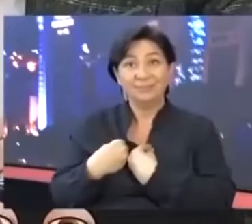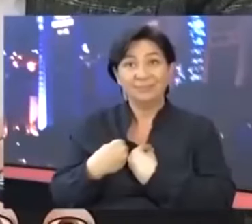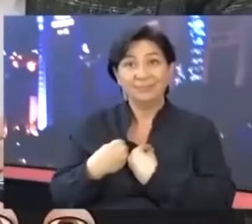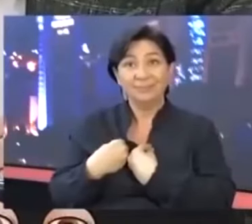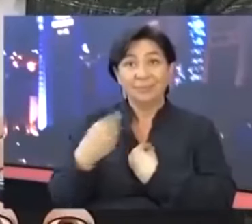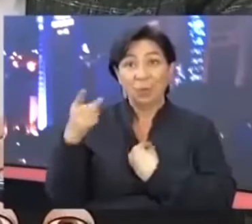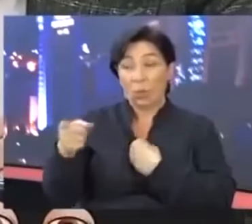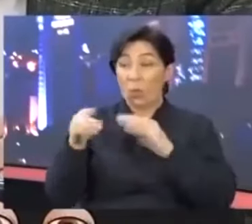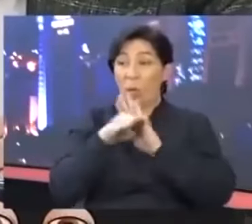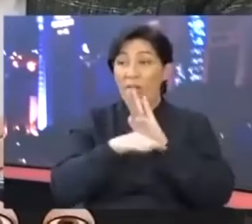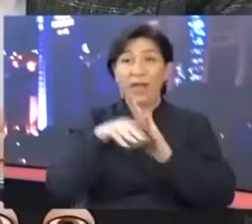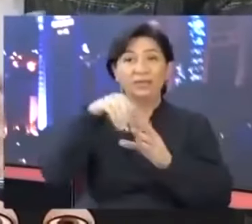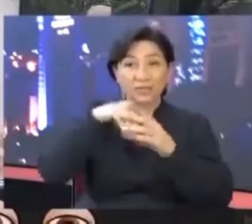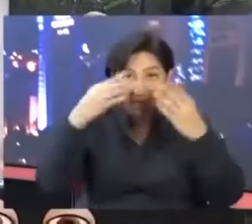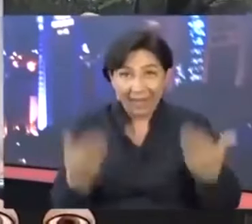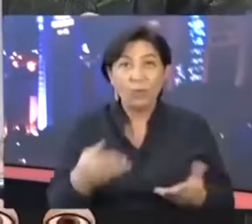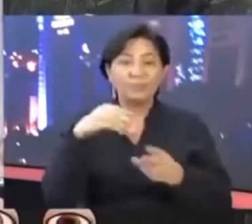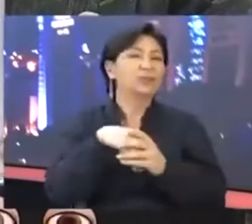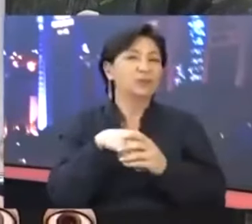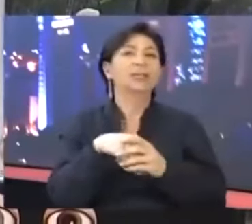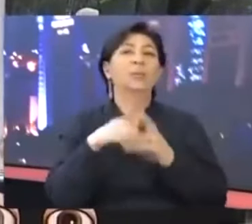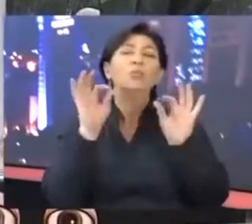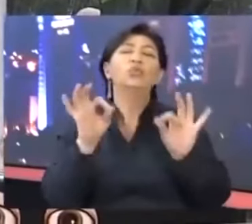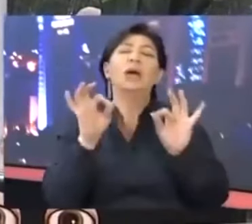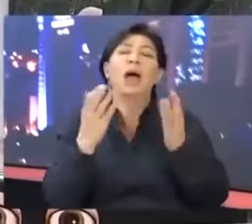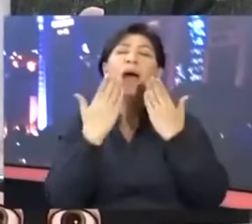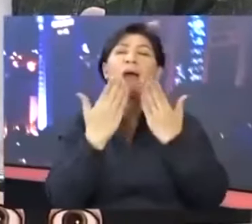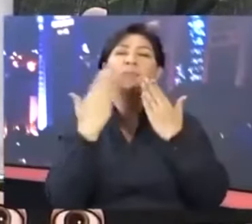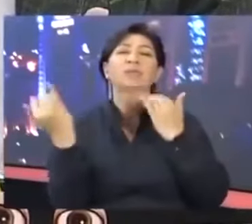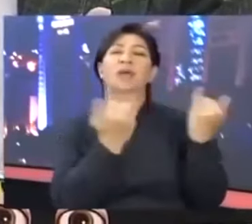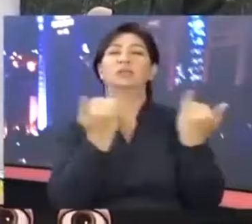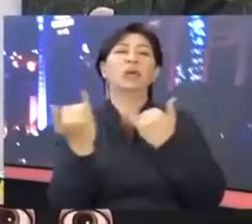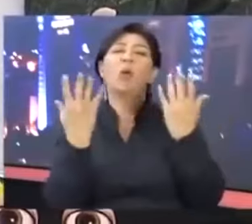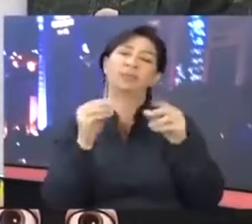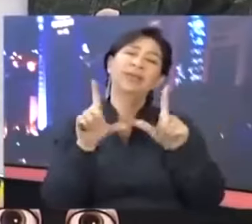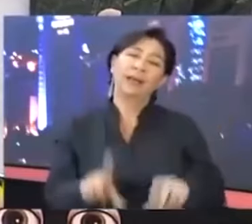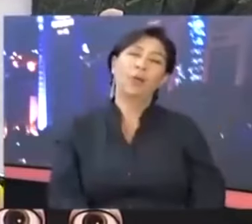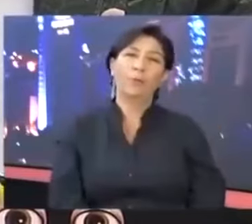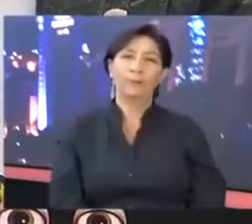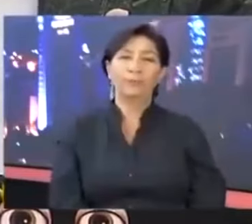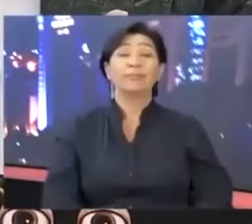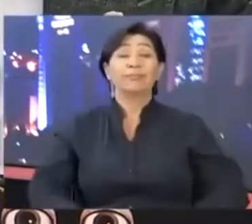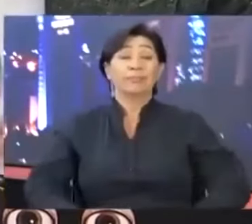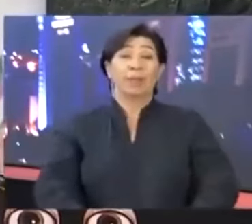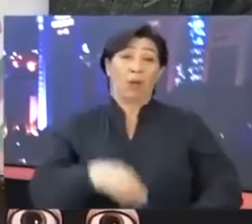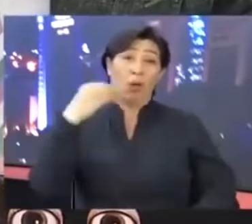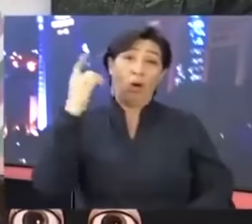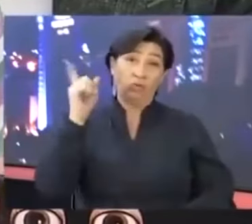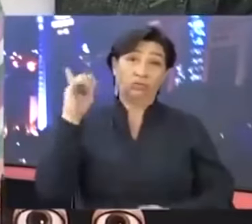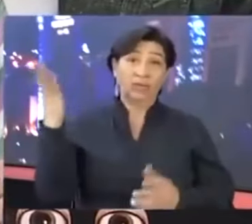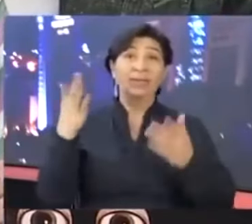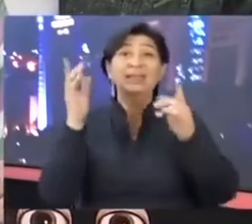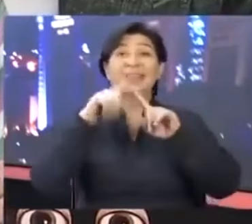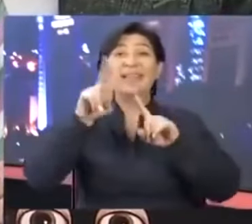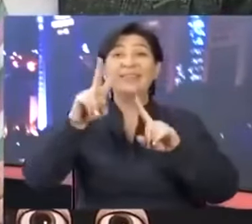o kurallar içerisinde kabul etmek için mutlaka Emik tartışmalar olması gerekiyor Elbette yani Yani bu televizyonda Tabii Tartışmanın da nasıl